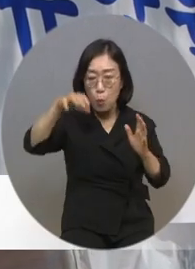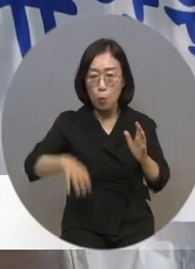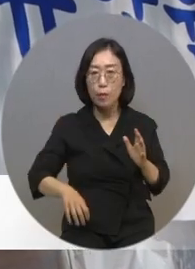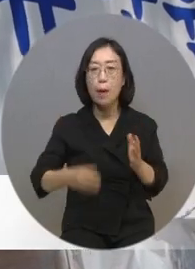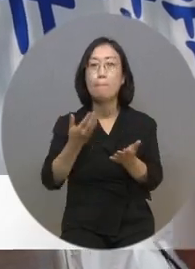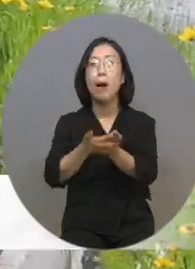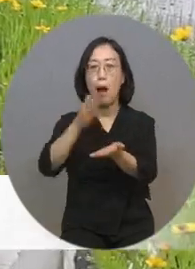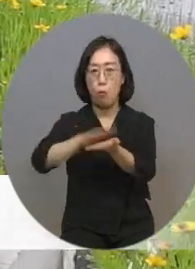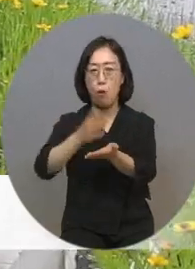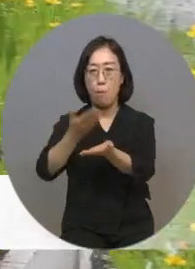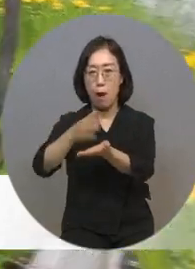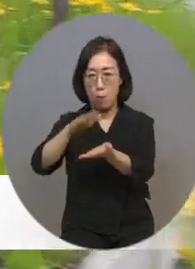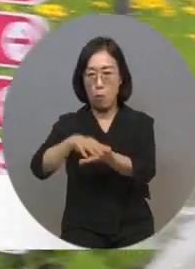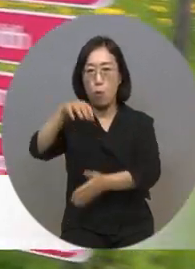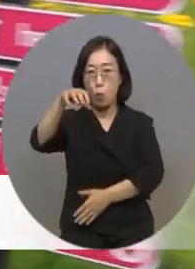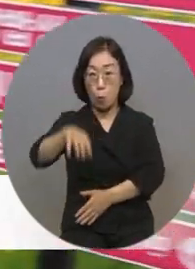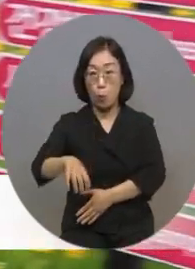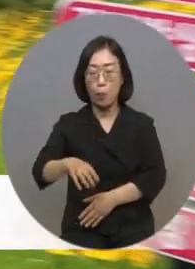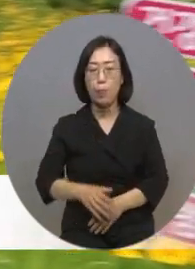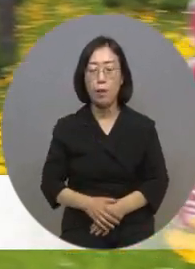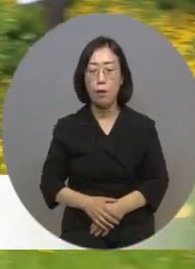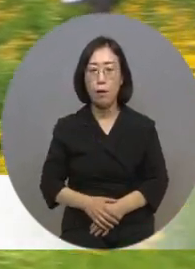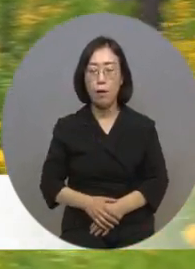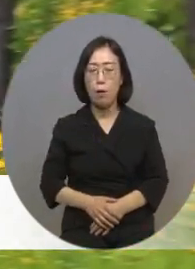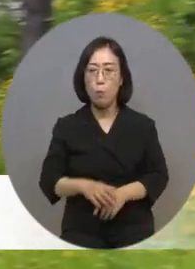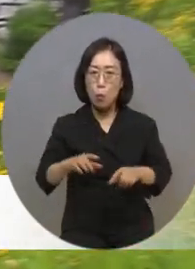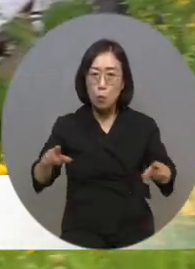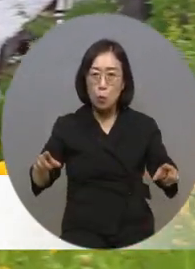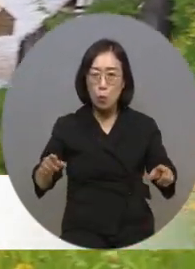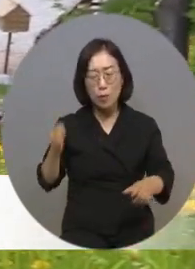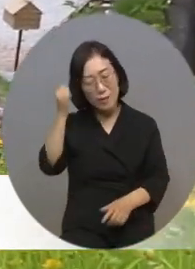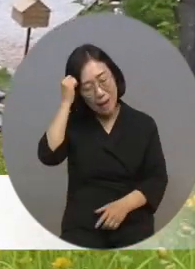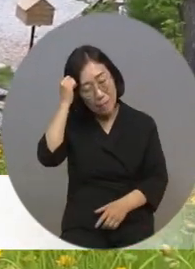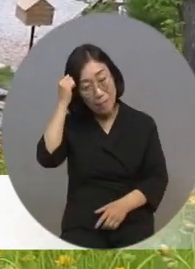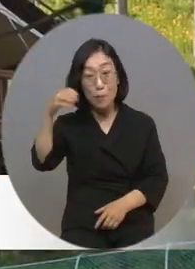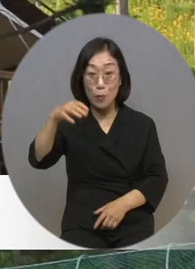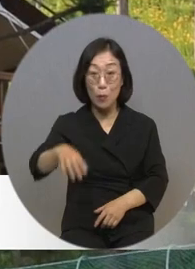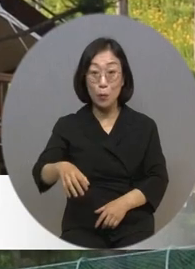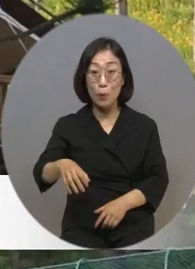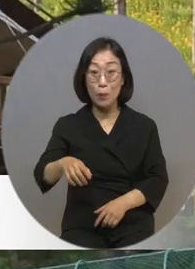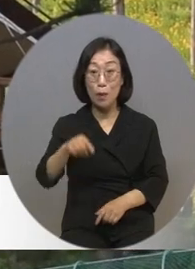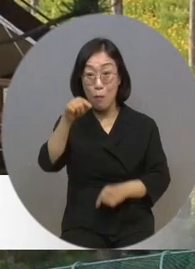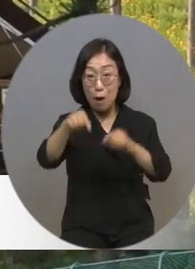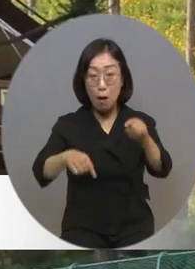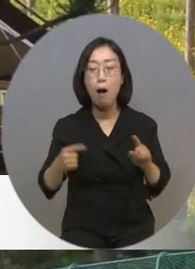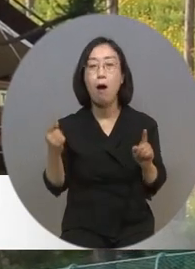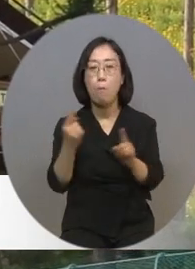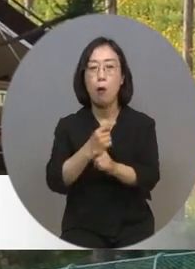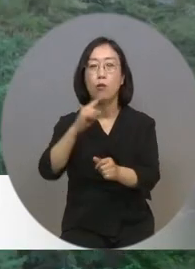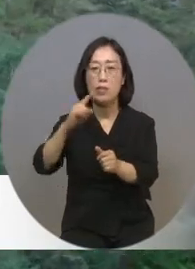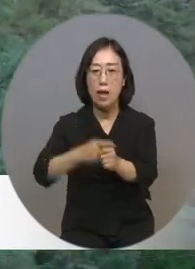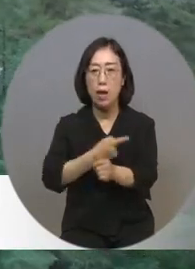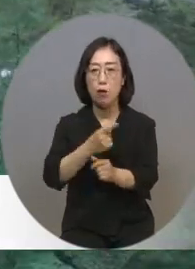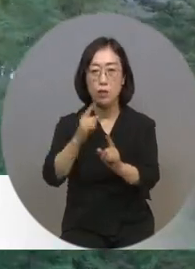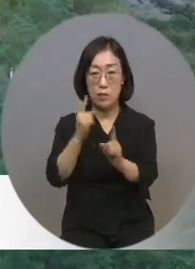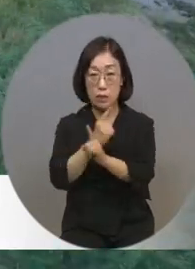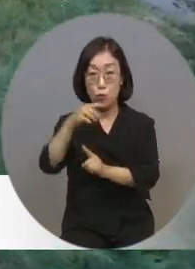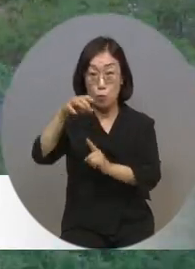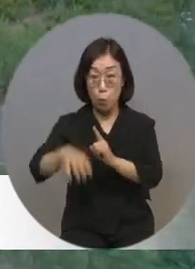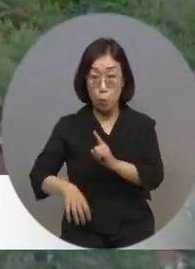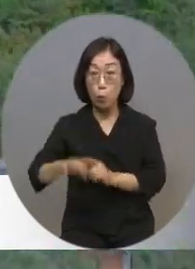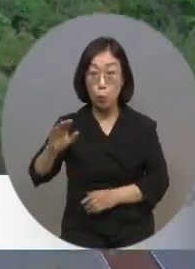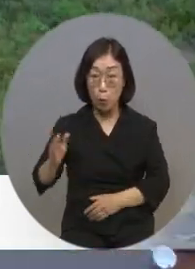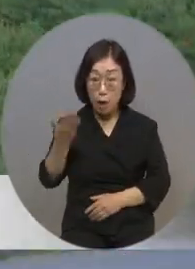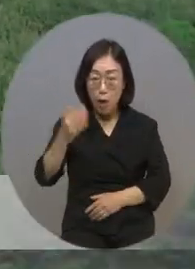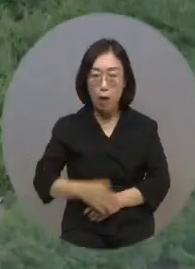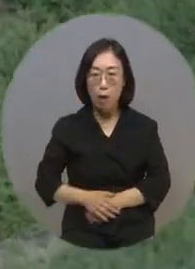재개장하는 자리. 일반 손님들로 줄을 잇던 리조트가 자연치유센터로 변모하게 된 것은 사시사철